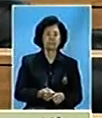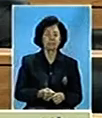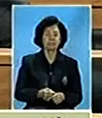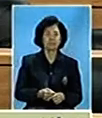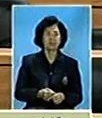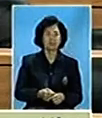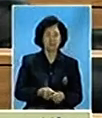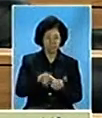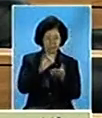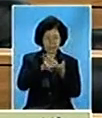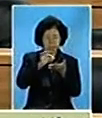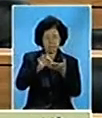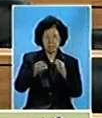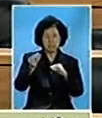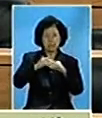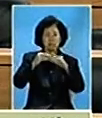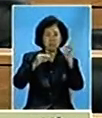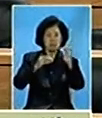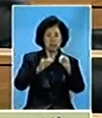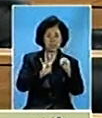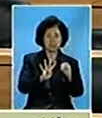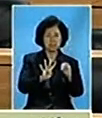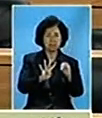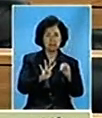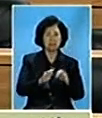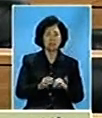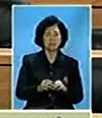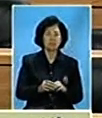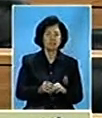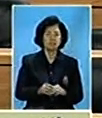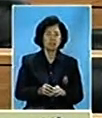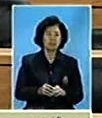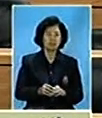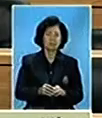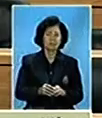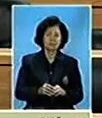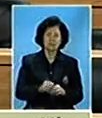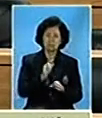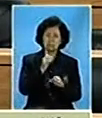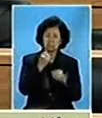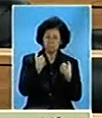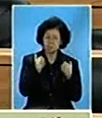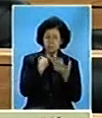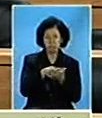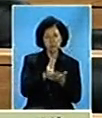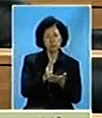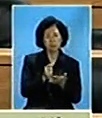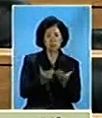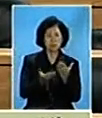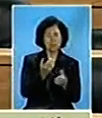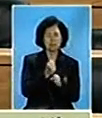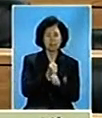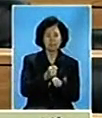ถ้าเกิดไปเขียนเพิ่มเติมในมาตรา4เนี่ยมันจะสร้างประโยชน์หรือว่าจะทำให้พระราชบัญ